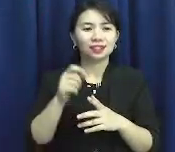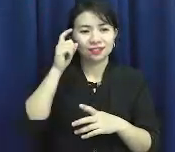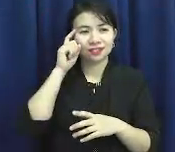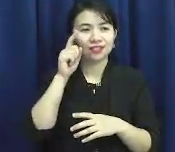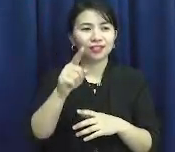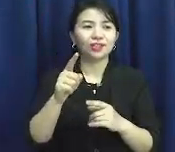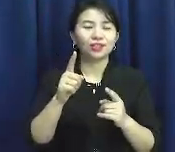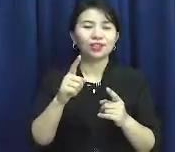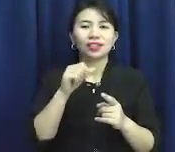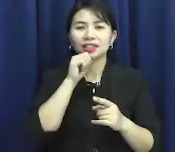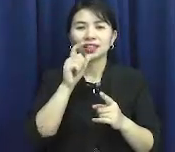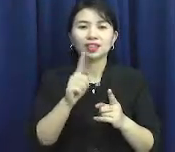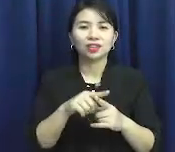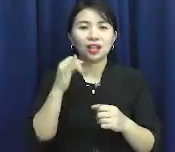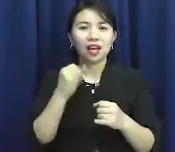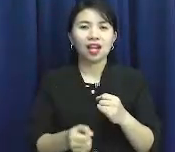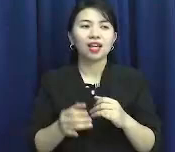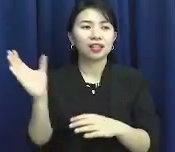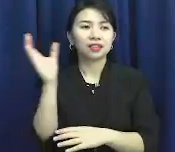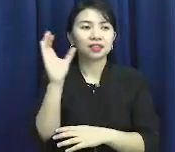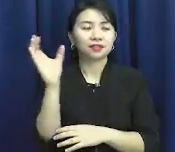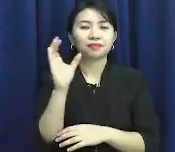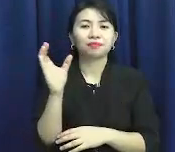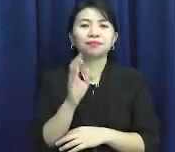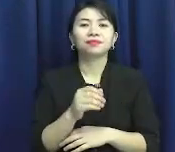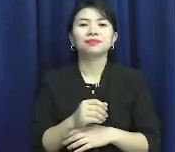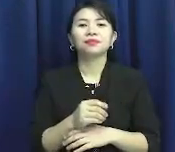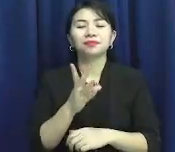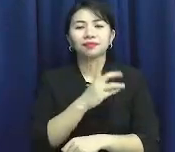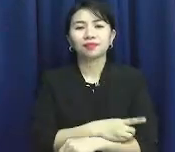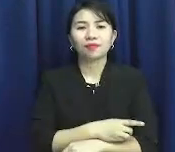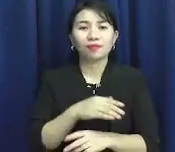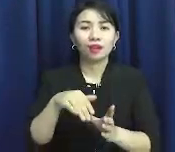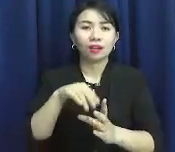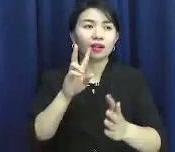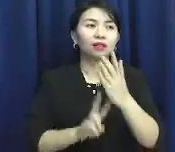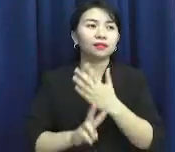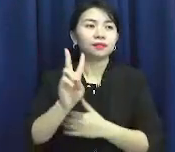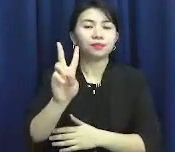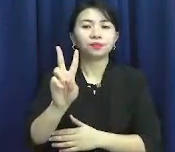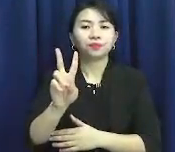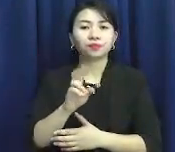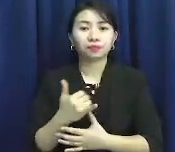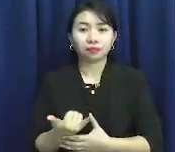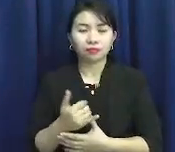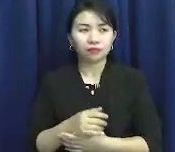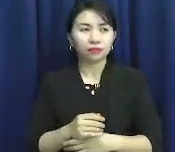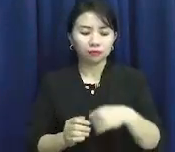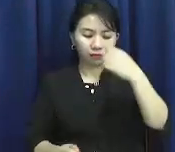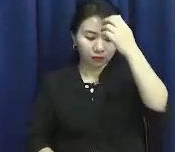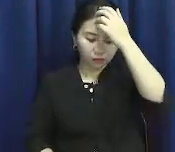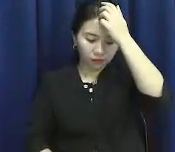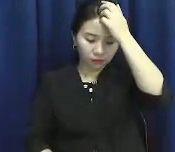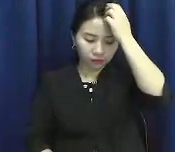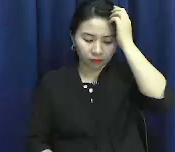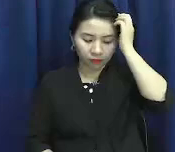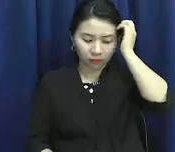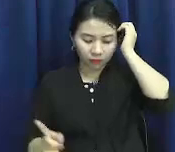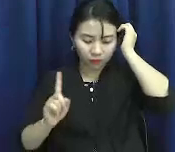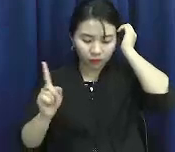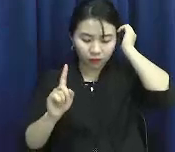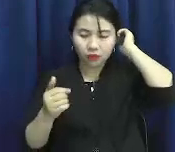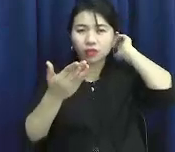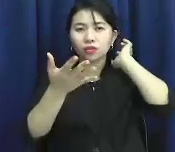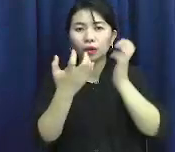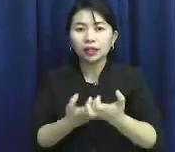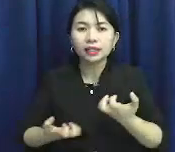mahuli ngayong Christmas season. Nakikita nyo ba yung verse number 2 kung anong naiwan ninyo? Yeah. Ano ang pinagpalit ninyo